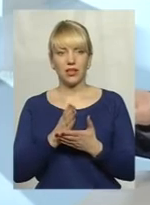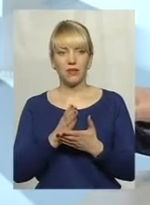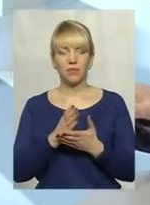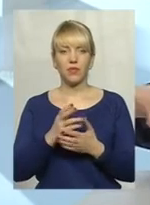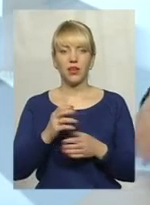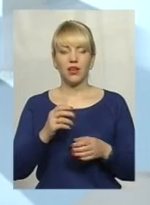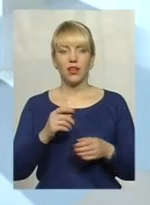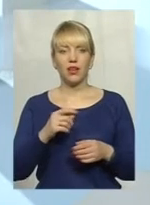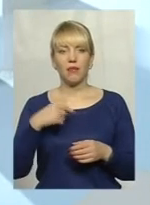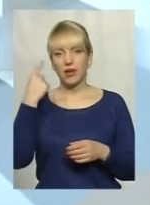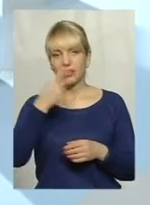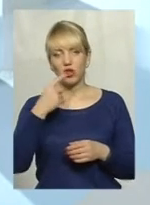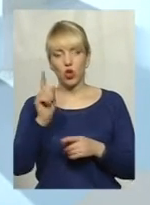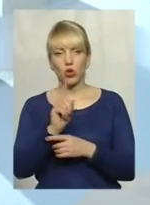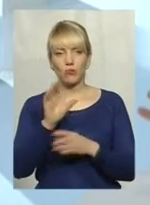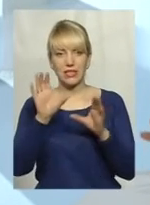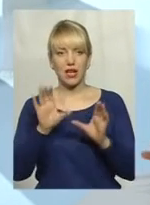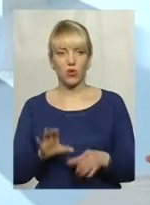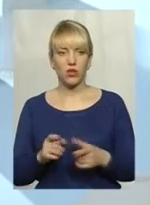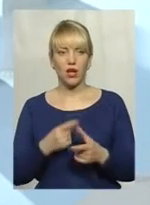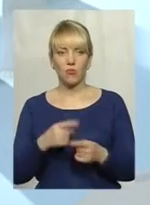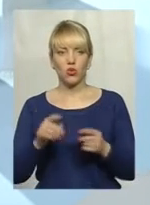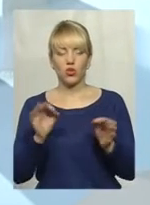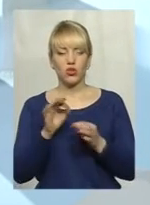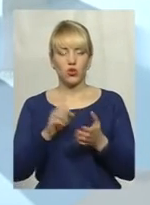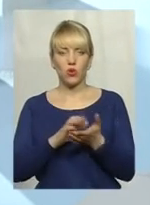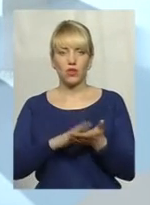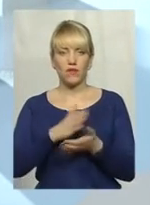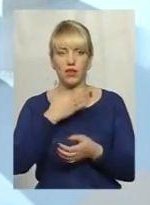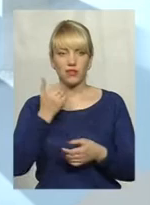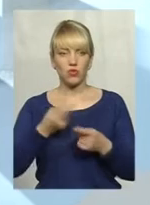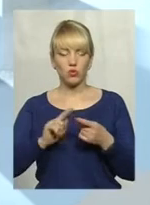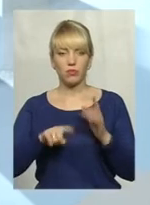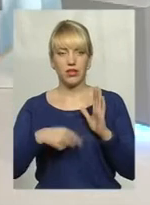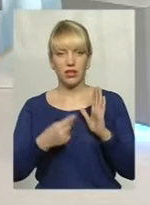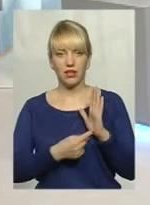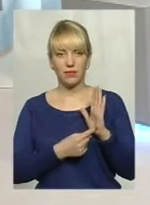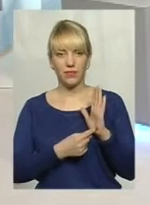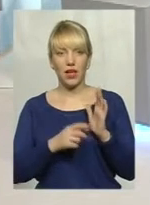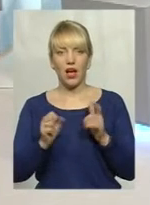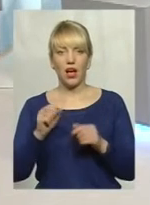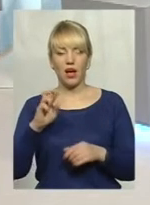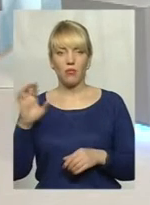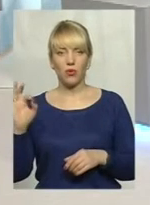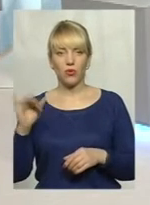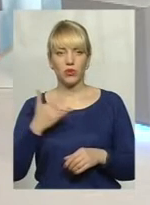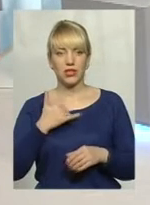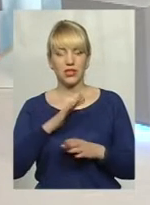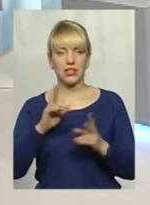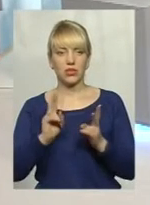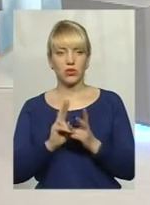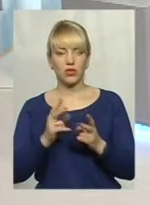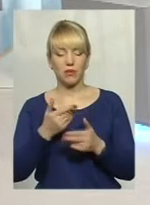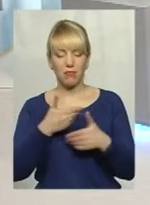закону, або нічого не вказано взагалі в цьому питанні, або в нас ми зіткнулися з